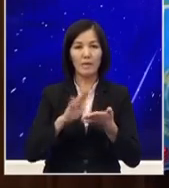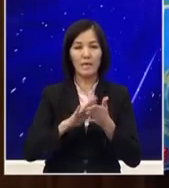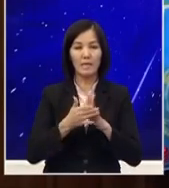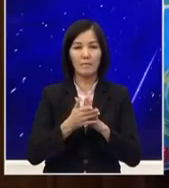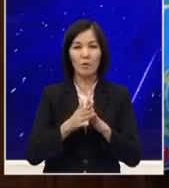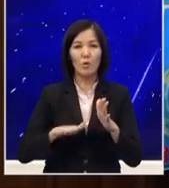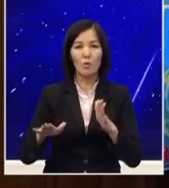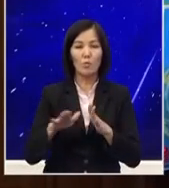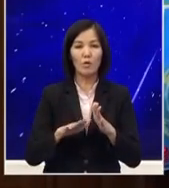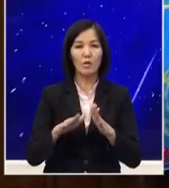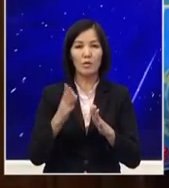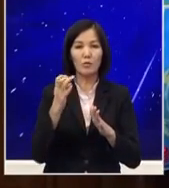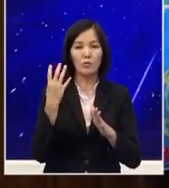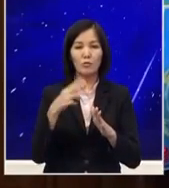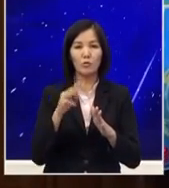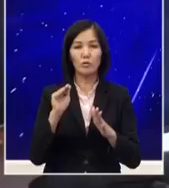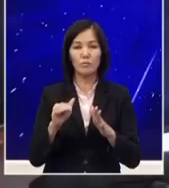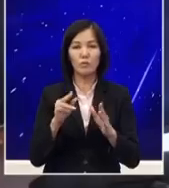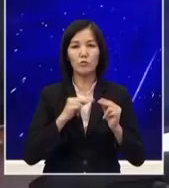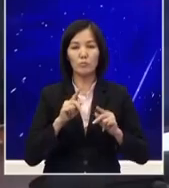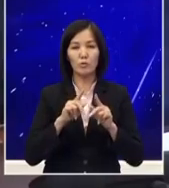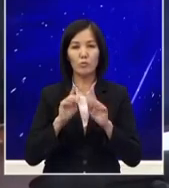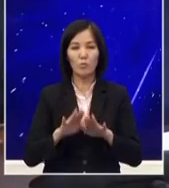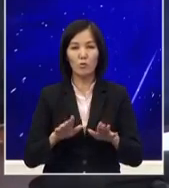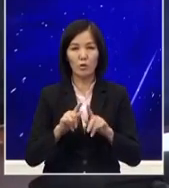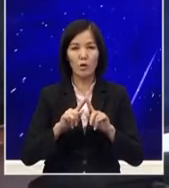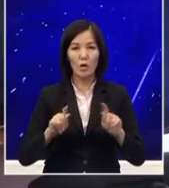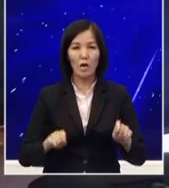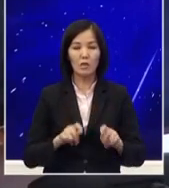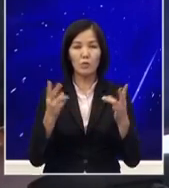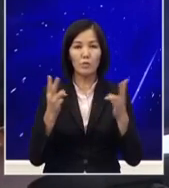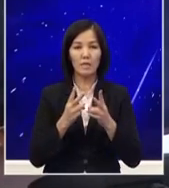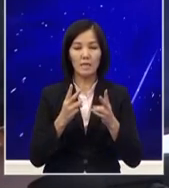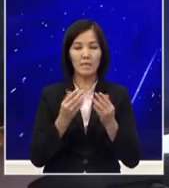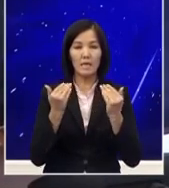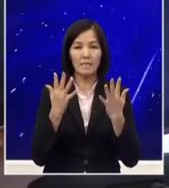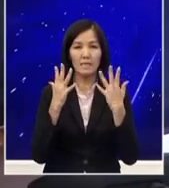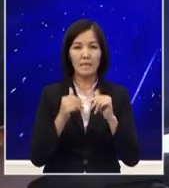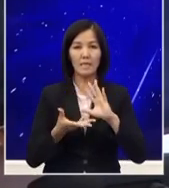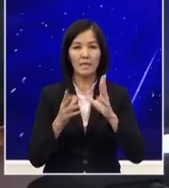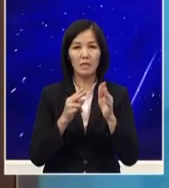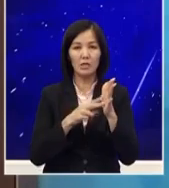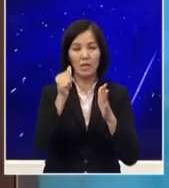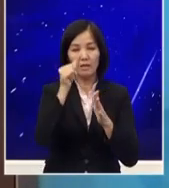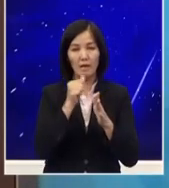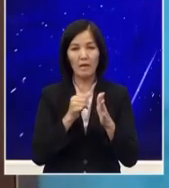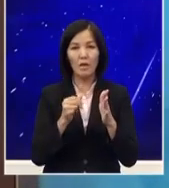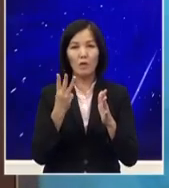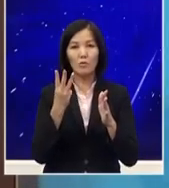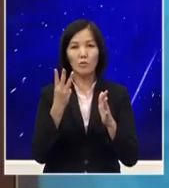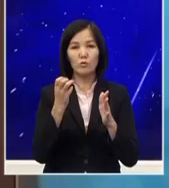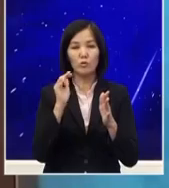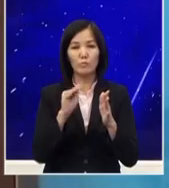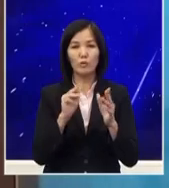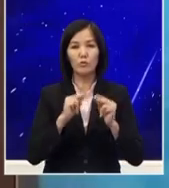өңірлерде биыл 430 мыңнан аса жұмыс орны құрылуы тиіс. Ресми ведомстволық статистика бойынша 7 айда 300 мыңнан аса жұмыс орны